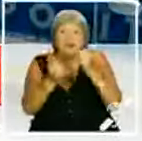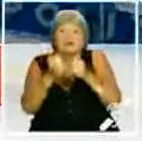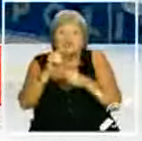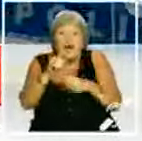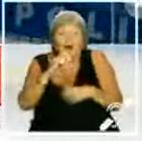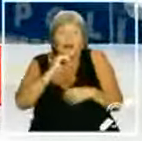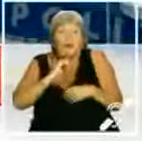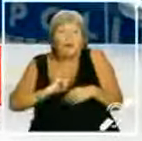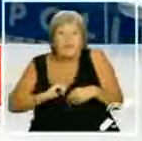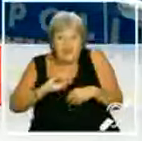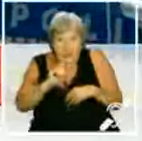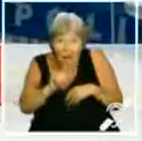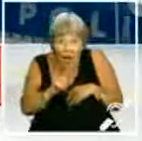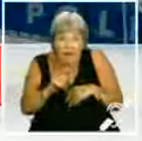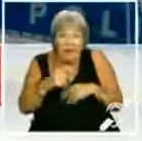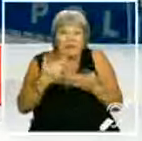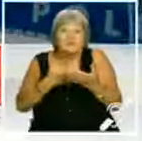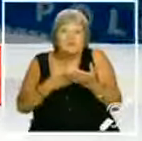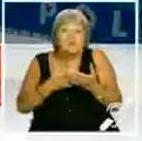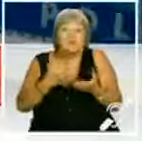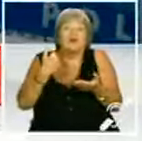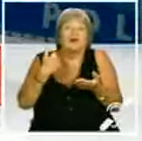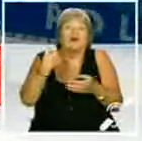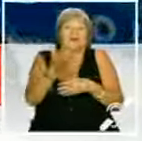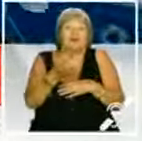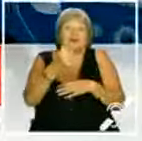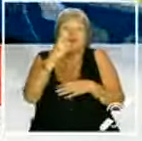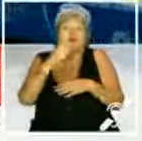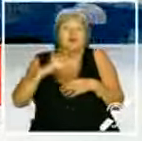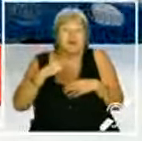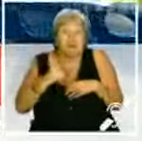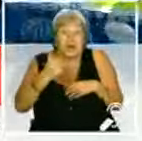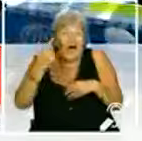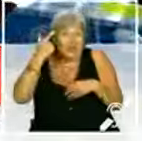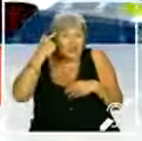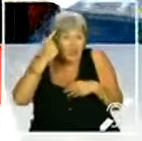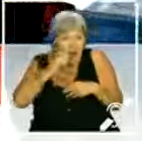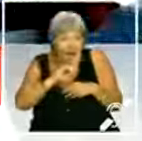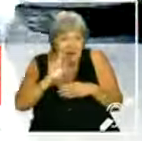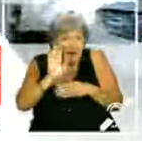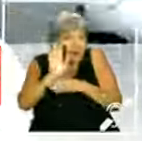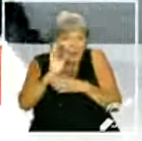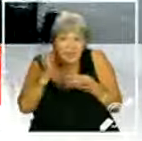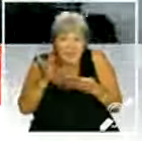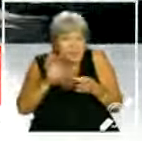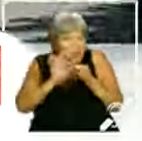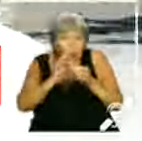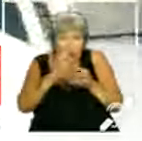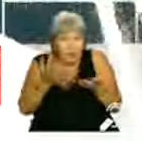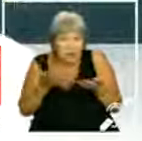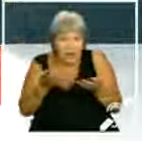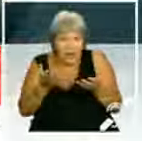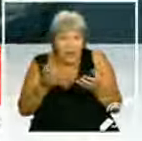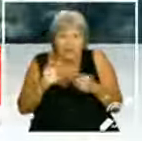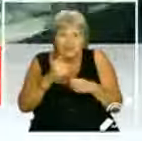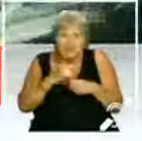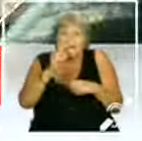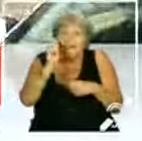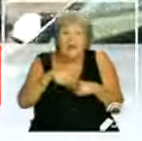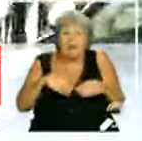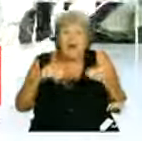autoturism către o persoană despre care știa că nu are permis auto, și iată că în această situație riscă o pedeapsă,